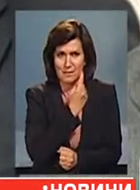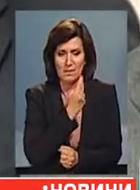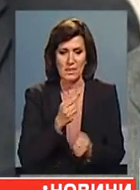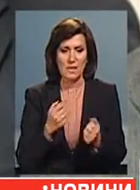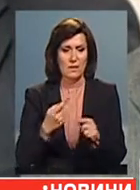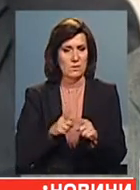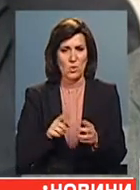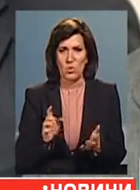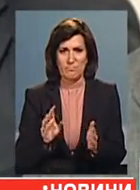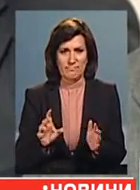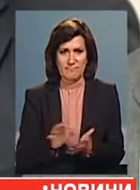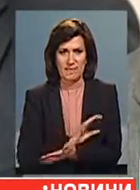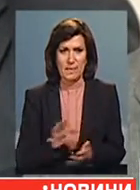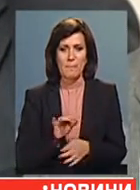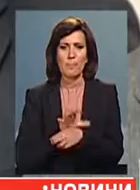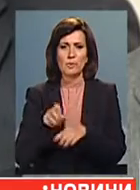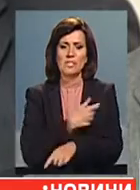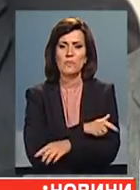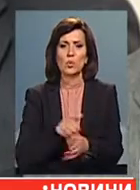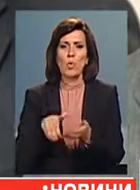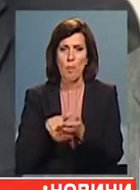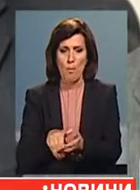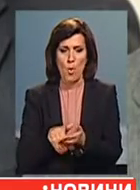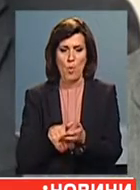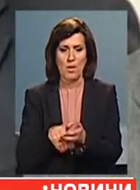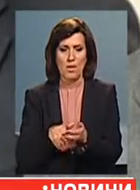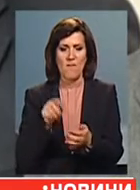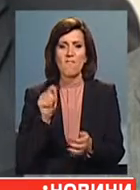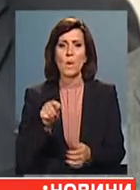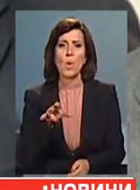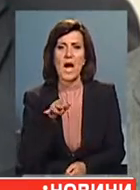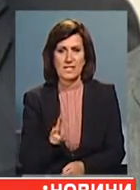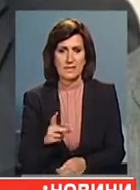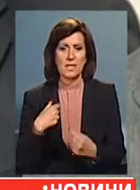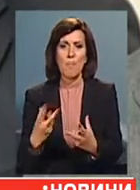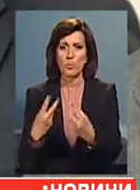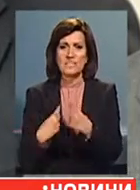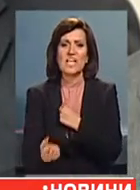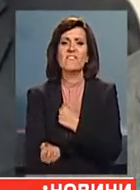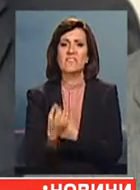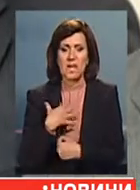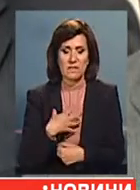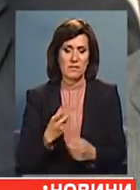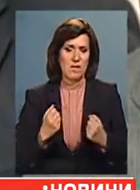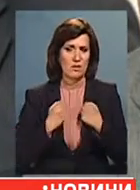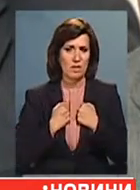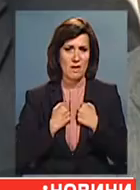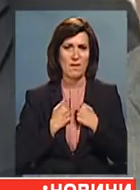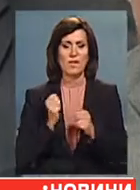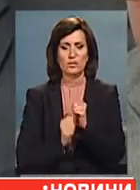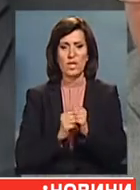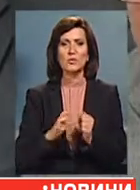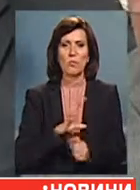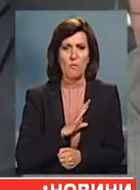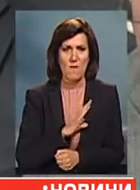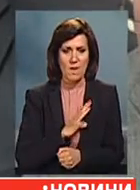але цього не сталося. Ми посилали швидку допомогу в Луганськ, нам обіцяли віддати. На жаль, як це часто